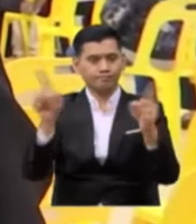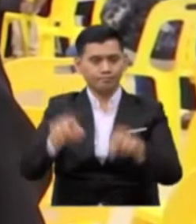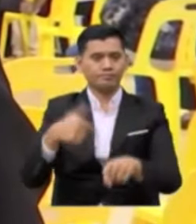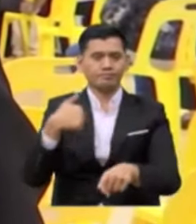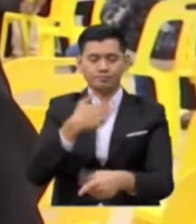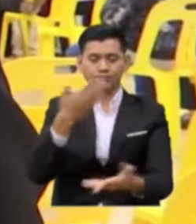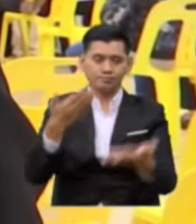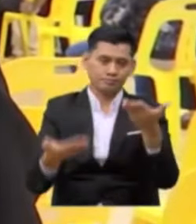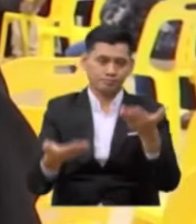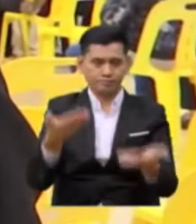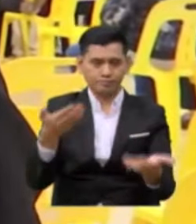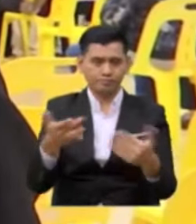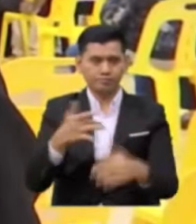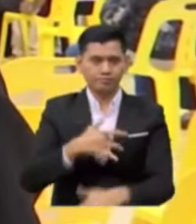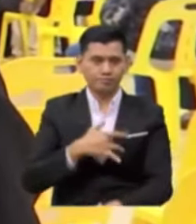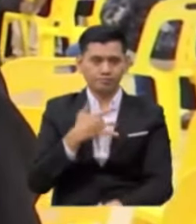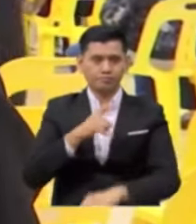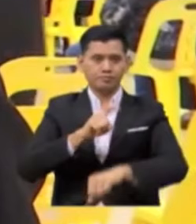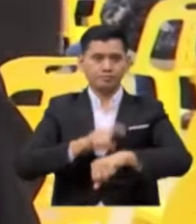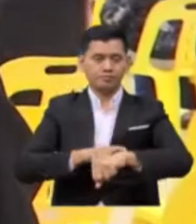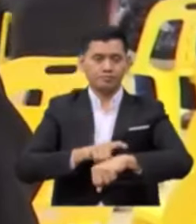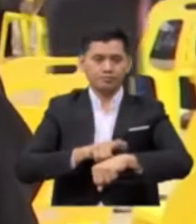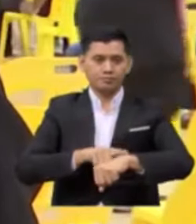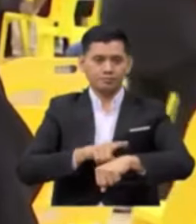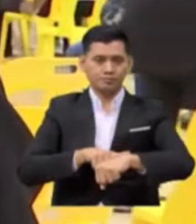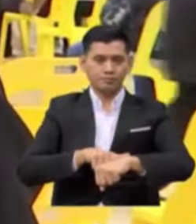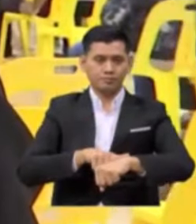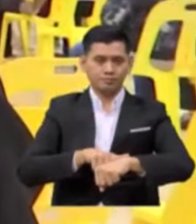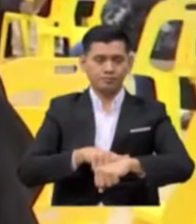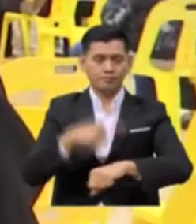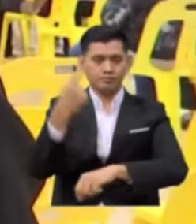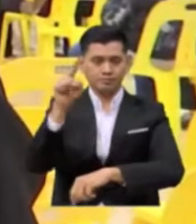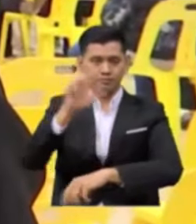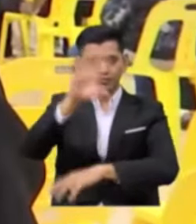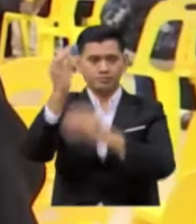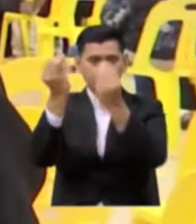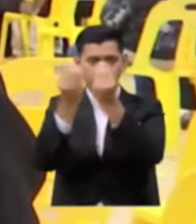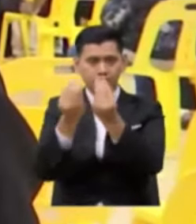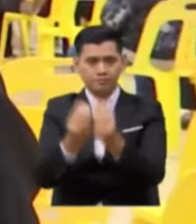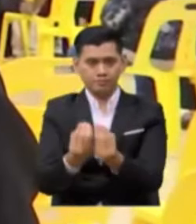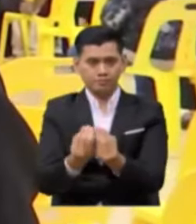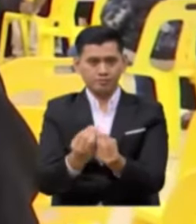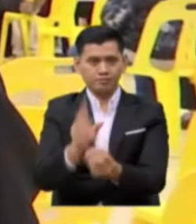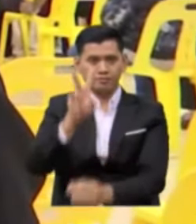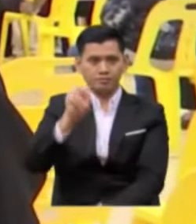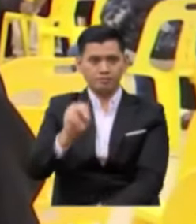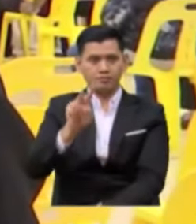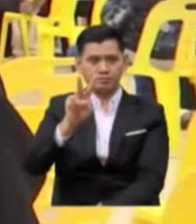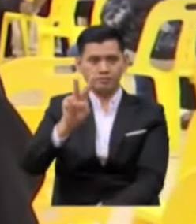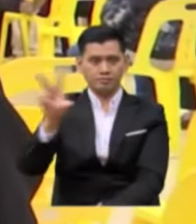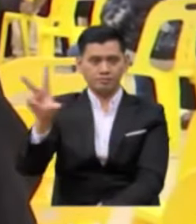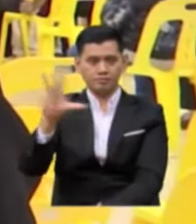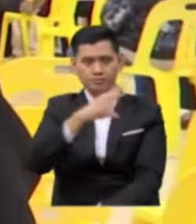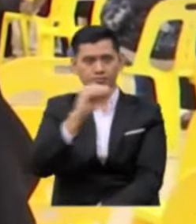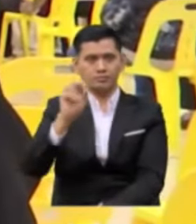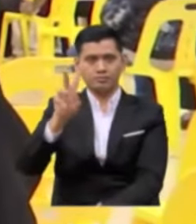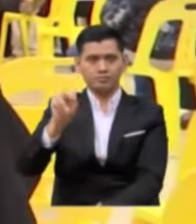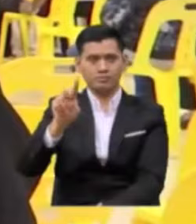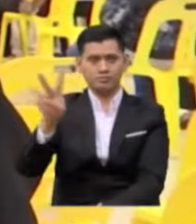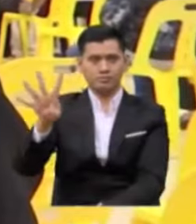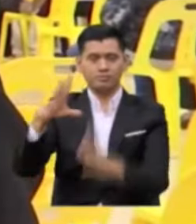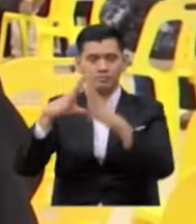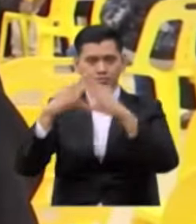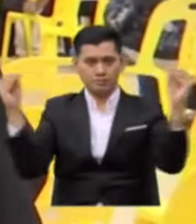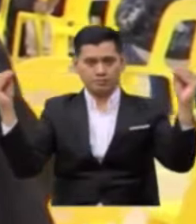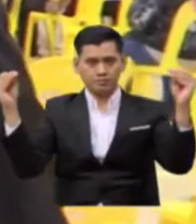kita jangkakan pada pukul 11 insyaAllah penyembelah undi untuk N23 Belantik dan juga N24 Jenneri ini akan